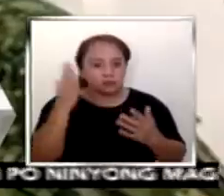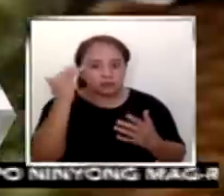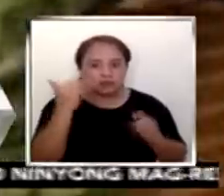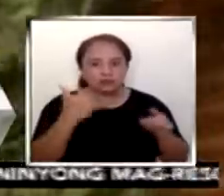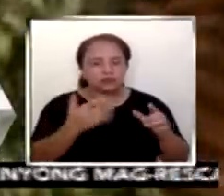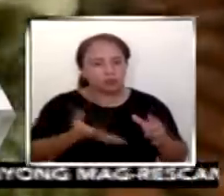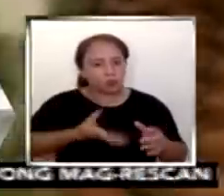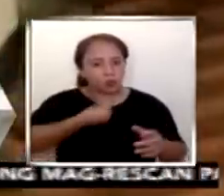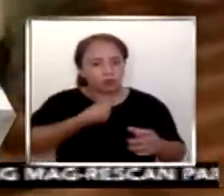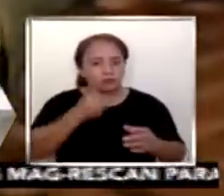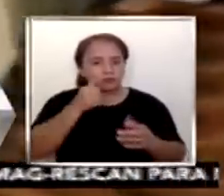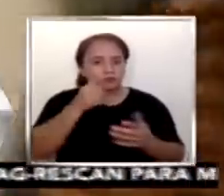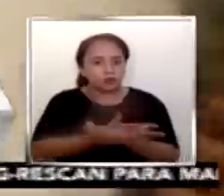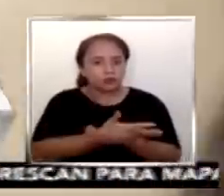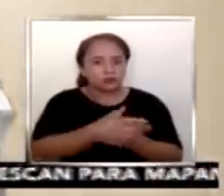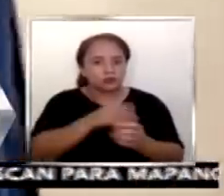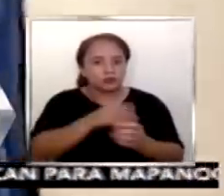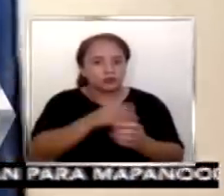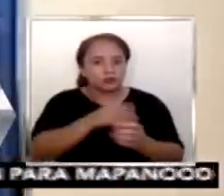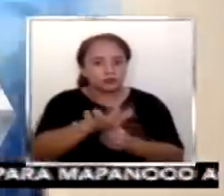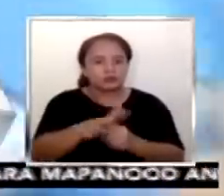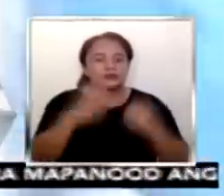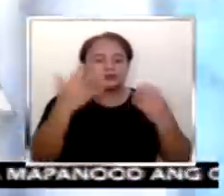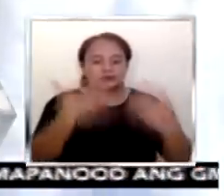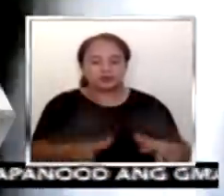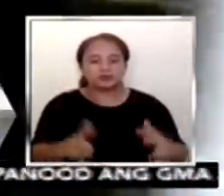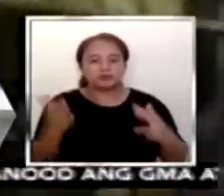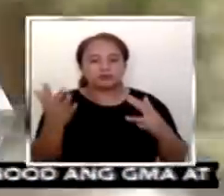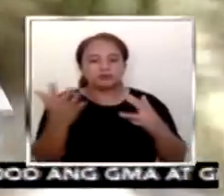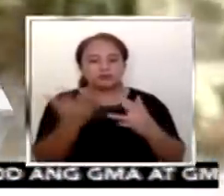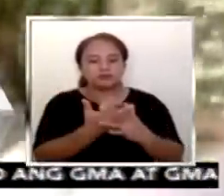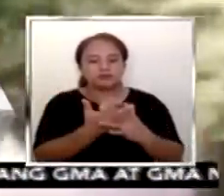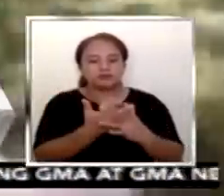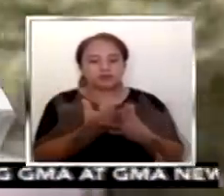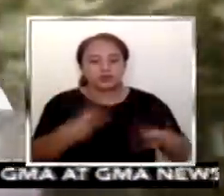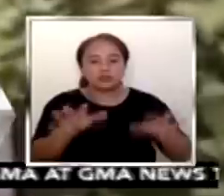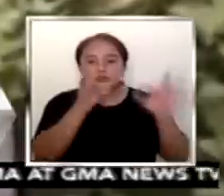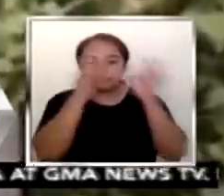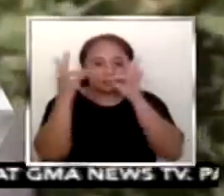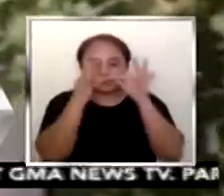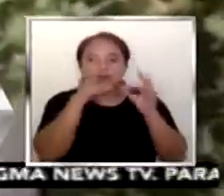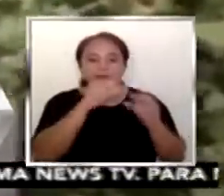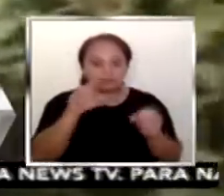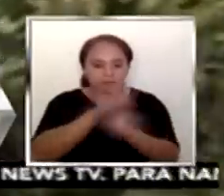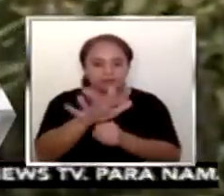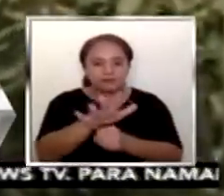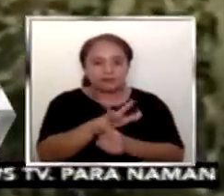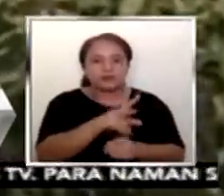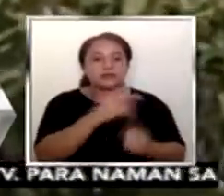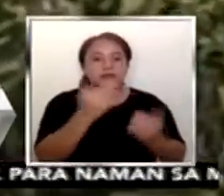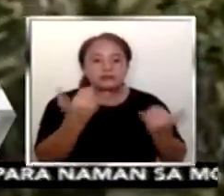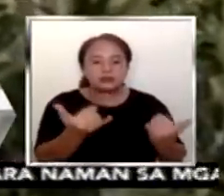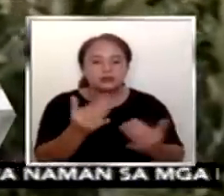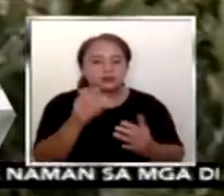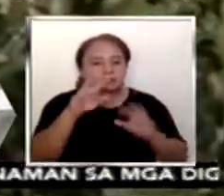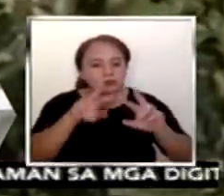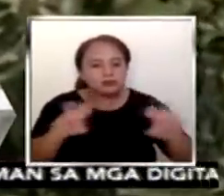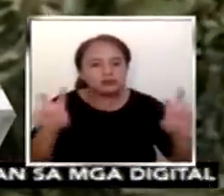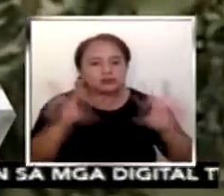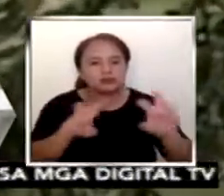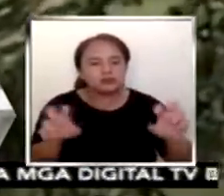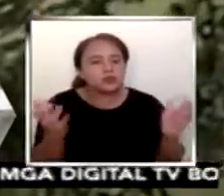nire-rape. Kinasuhan na ng paglabag sa Comprehensive Dangerous Drugs Act at rape ang suspect at inaalam na kung saan nanggagaling ang